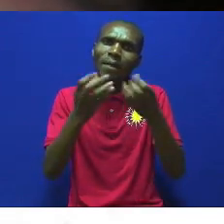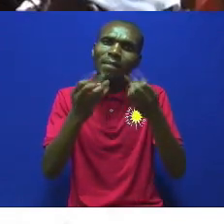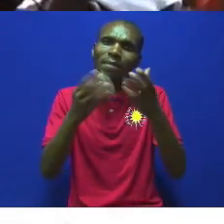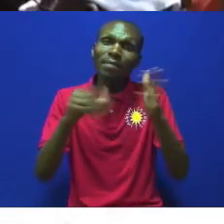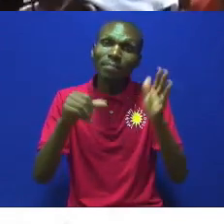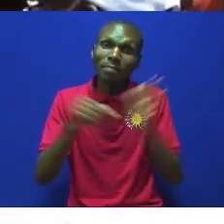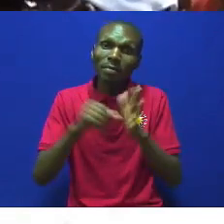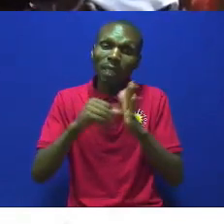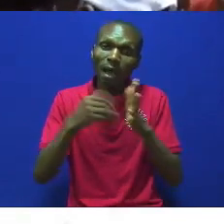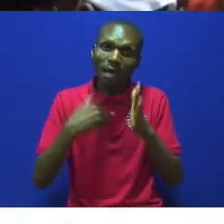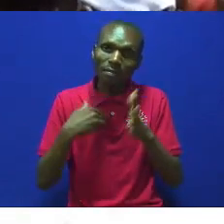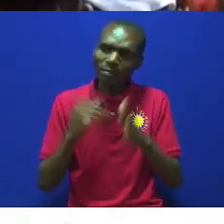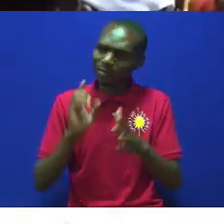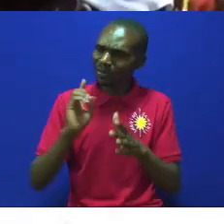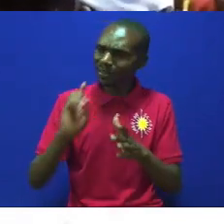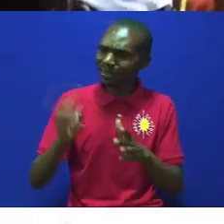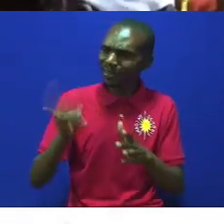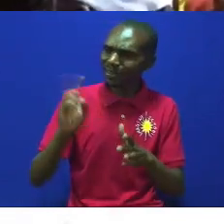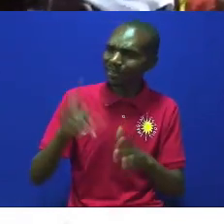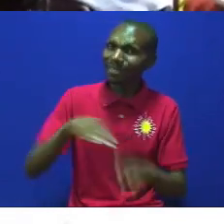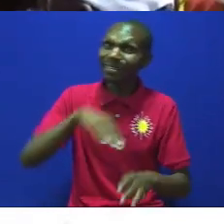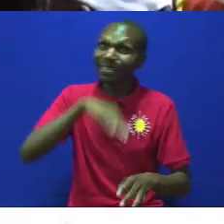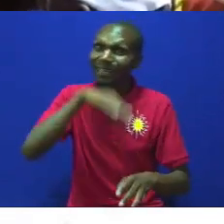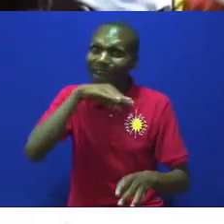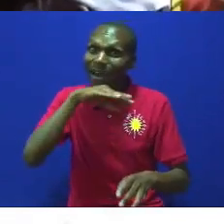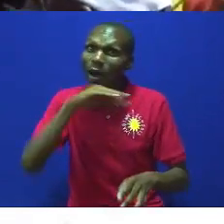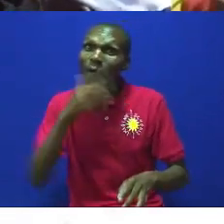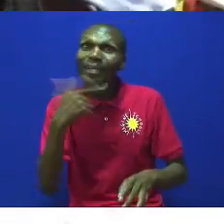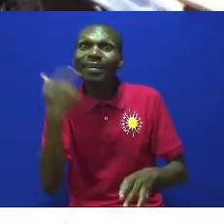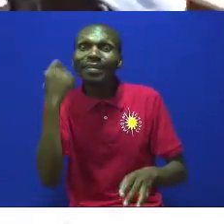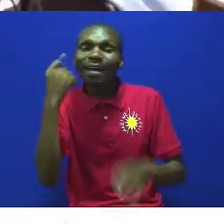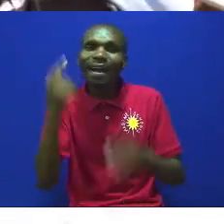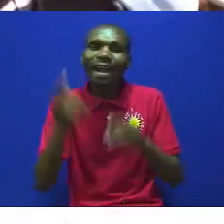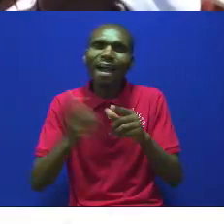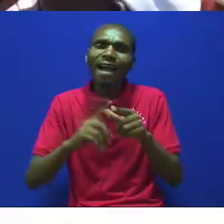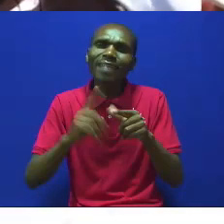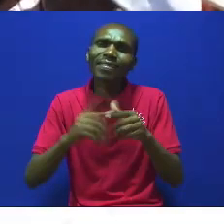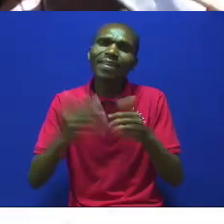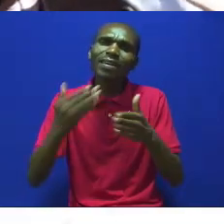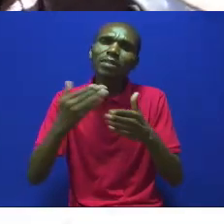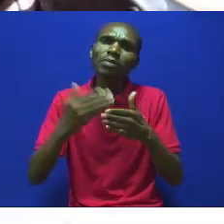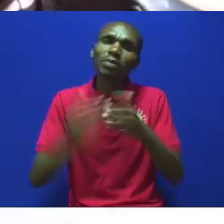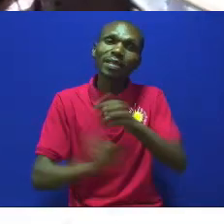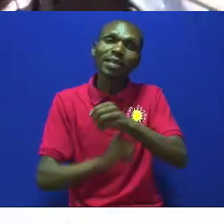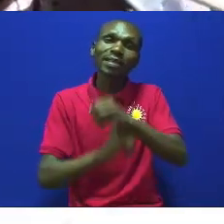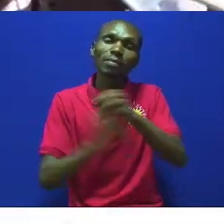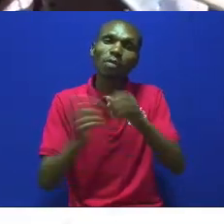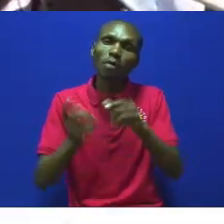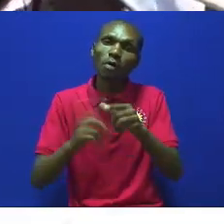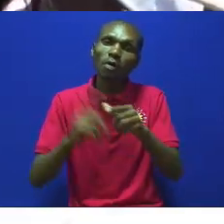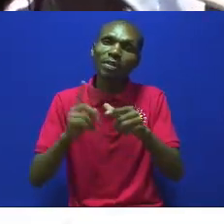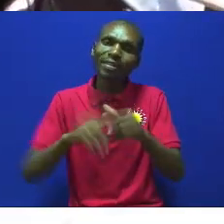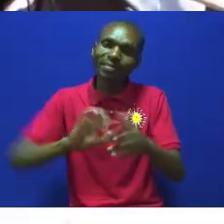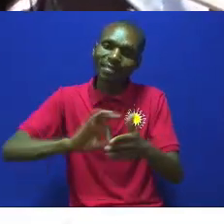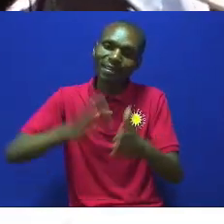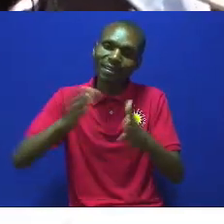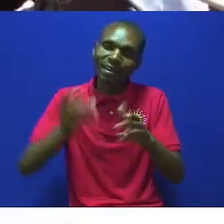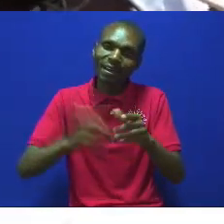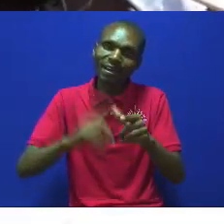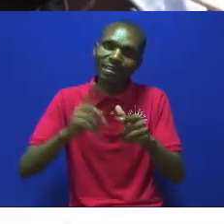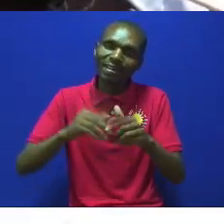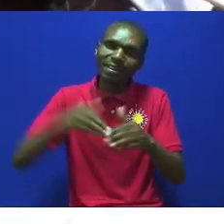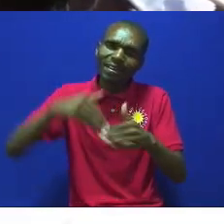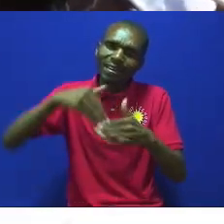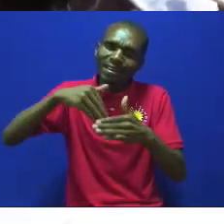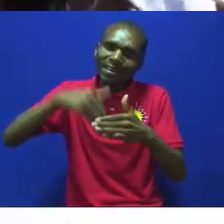gochandika. Yeye mwenyewe anajua he was a sole guarantor and underwriter of ile